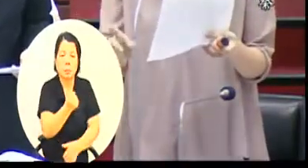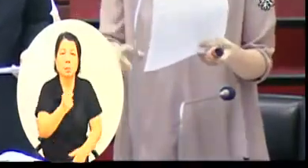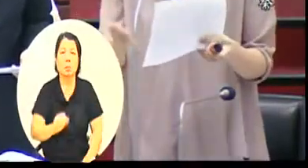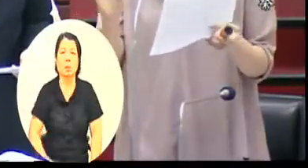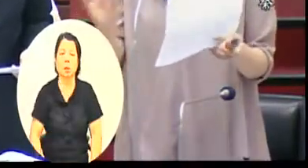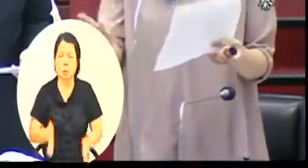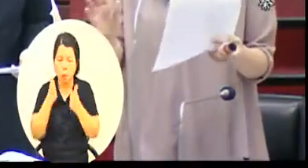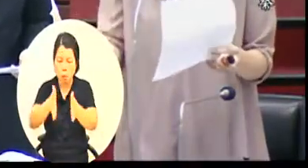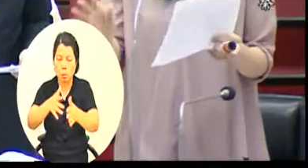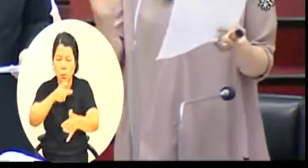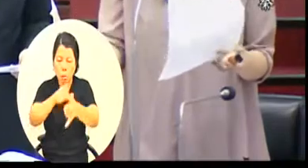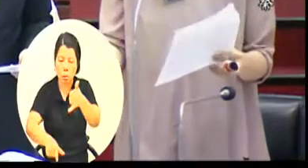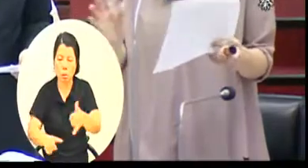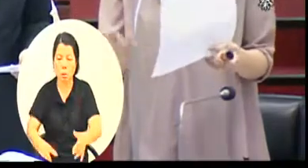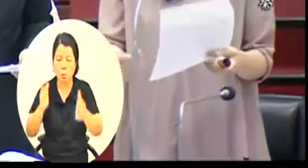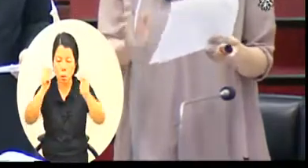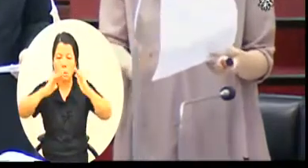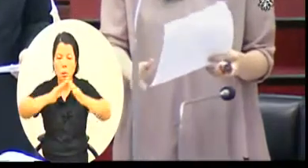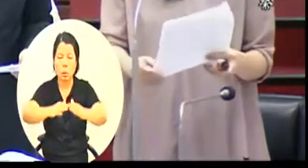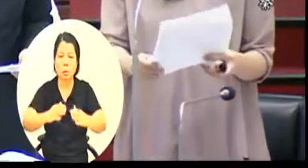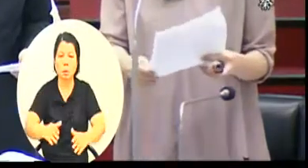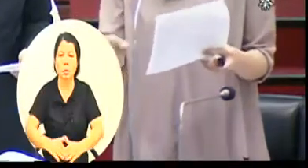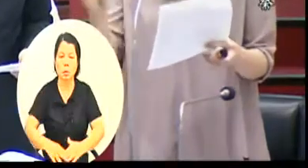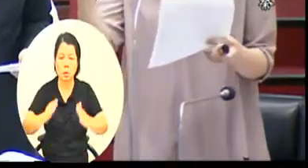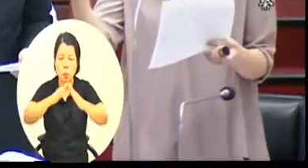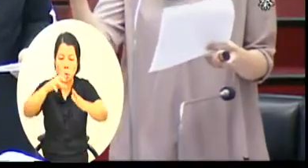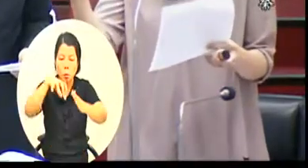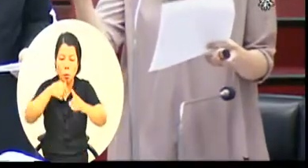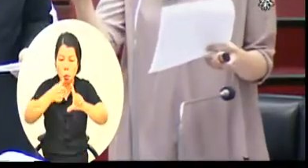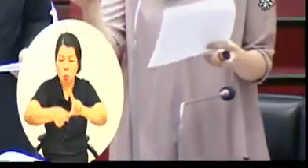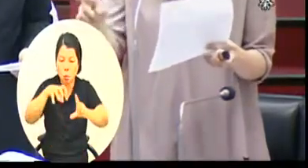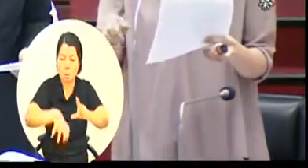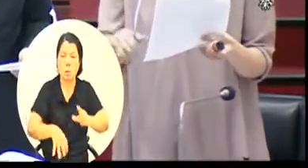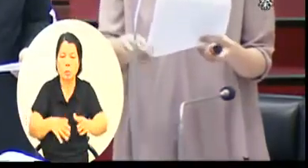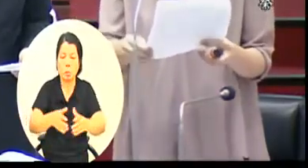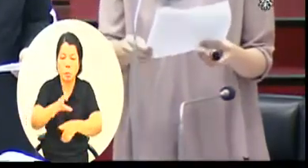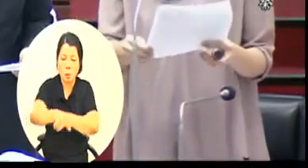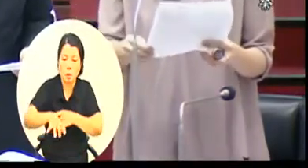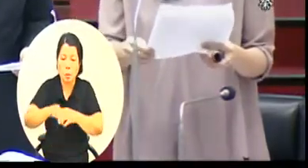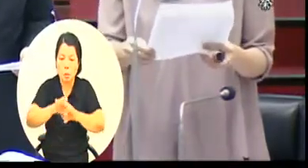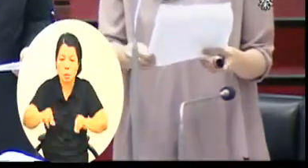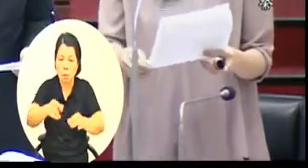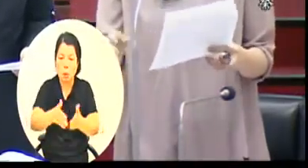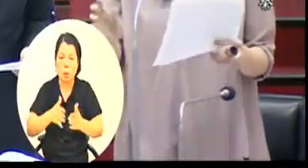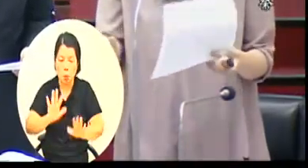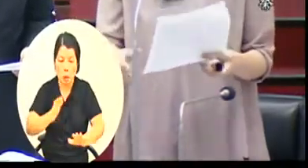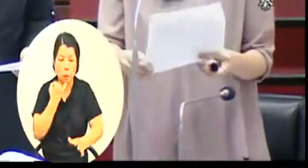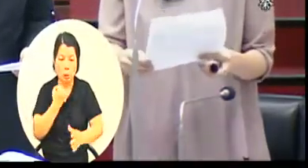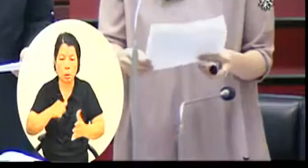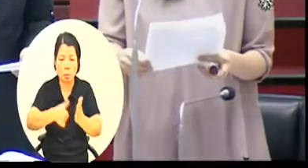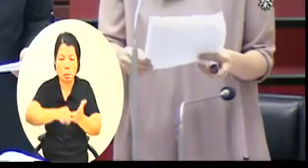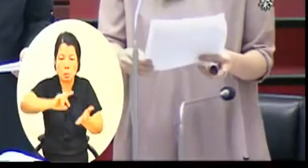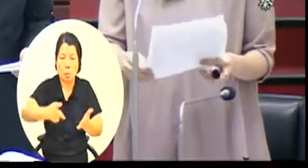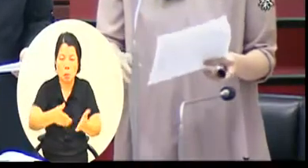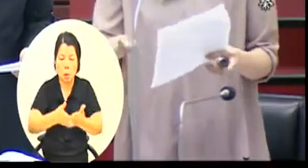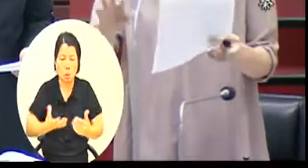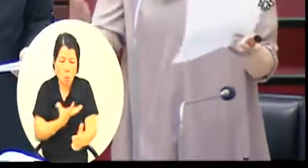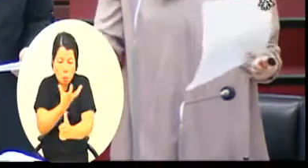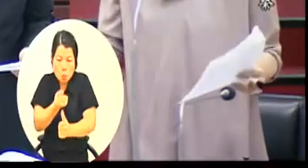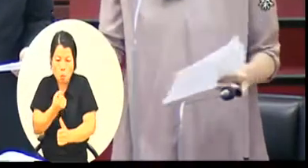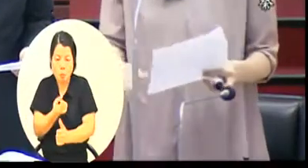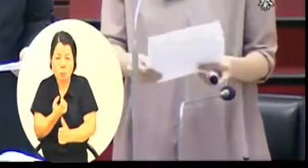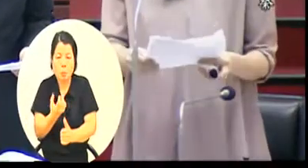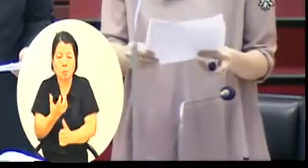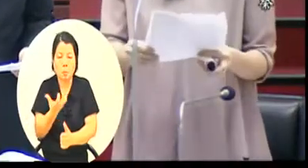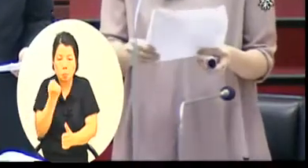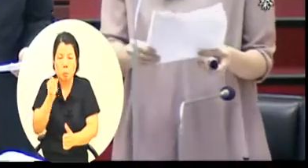个问题是说我们高雄市在市区里面的农地，那因为有这样子的机会可以变更加油站，我们是不是有管制说在这